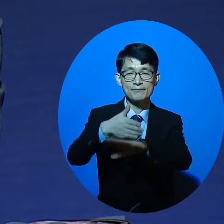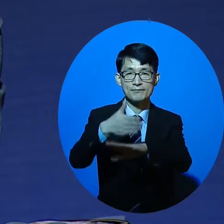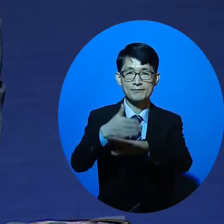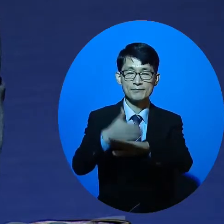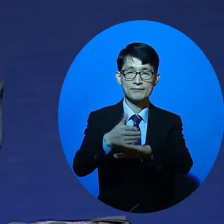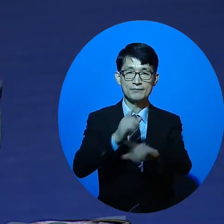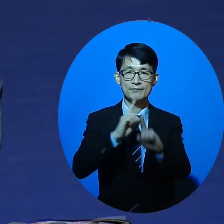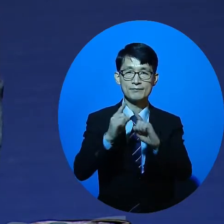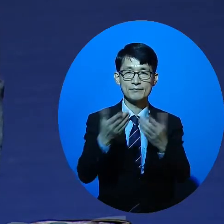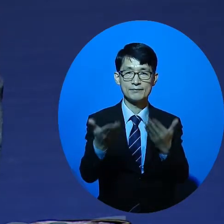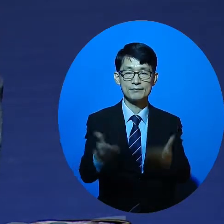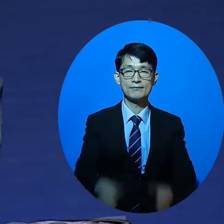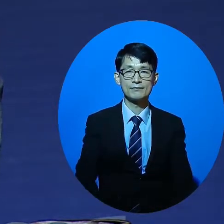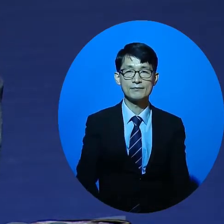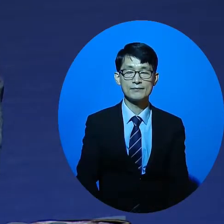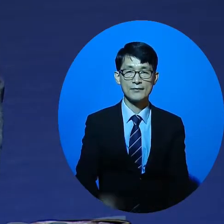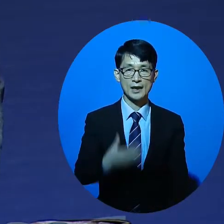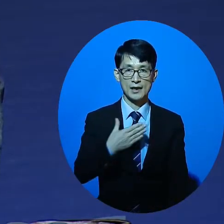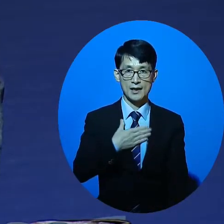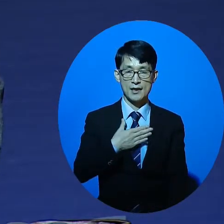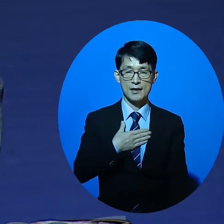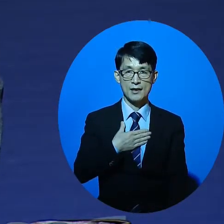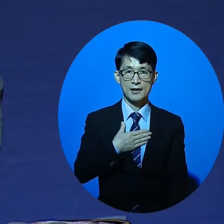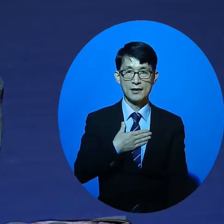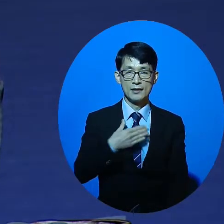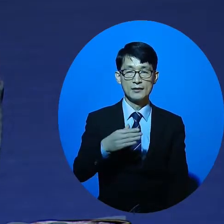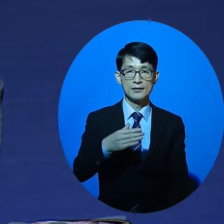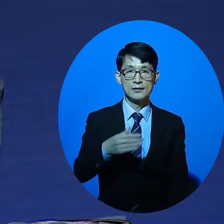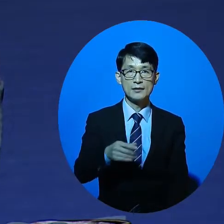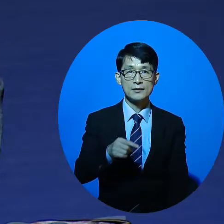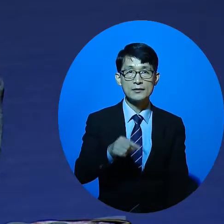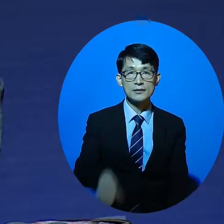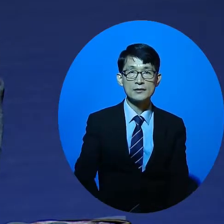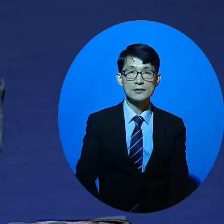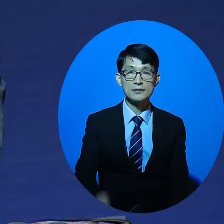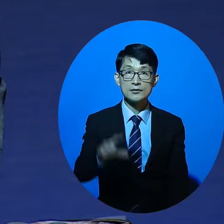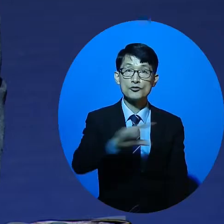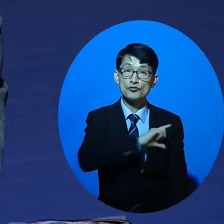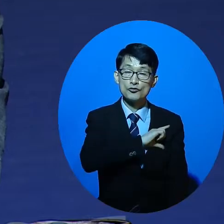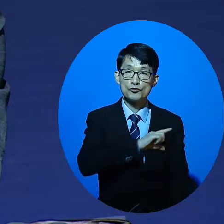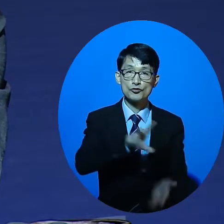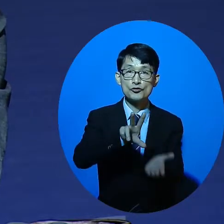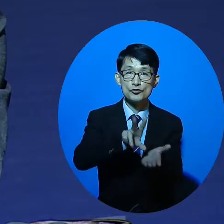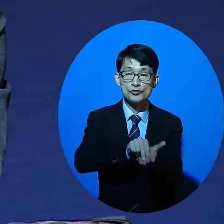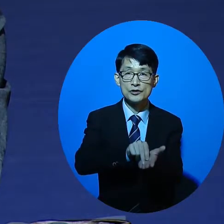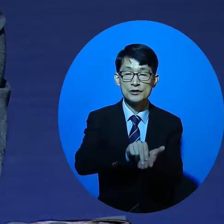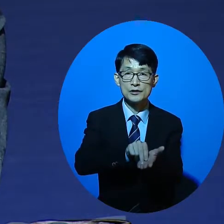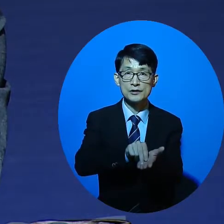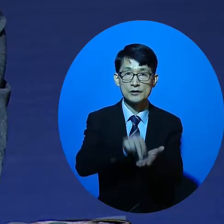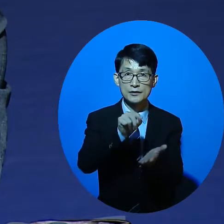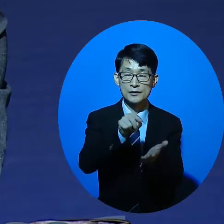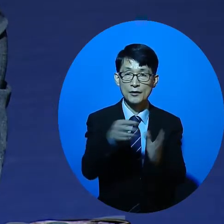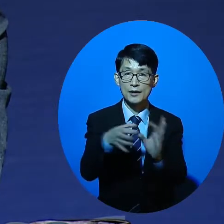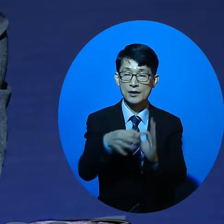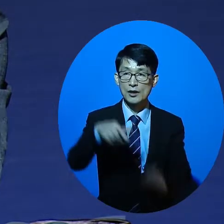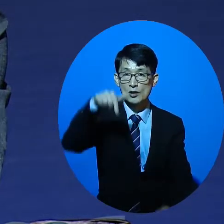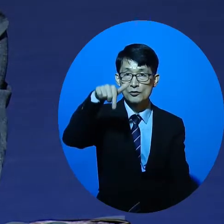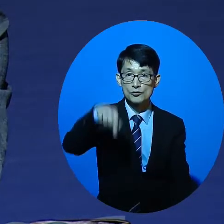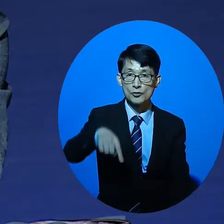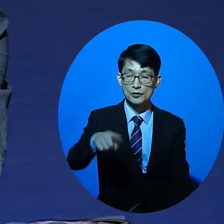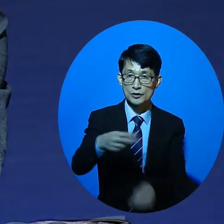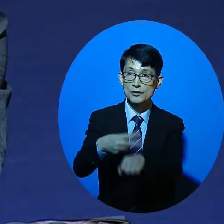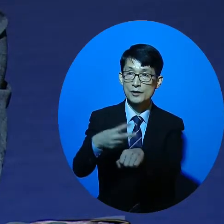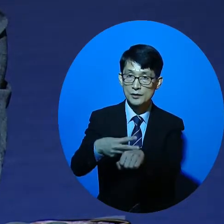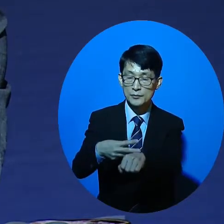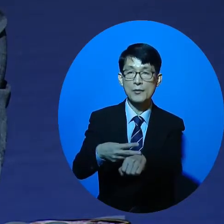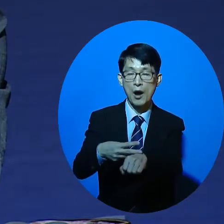감사드리고요. 저는 주제 발제문을 통해서 구봉진 교수님의 객관적인 현황